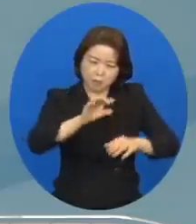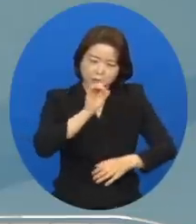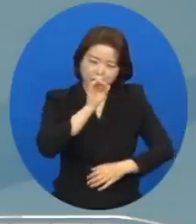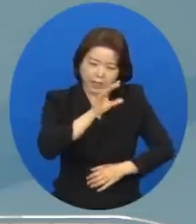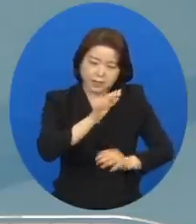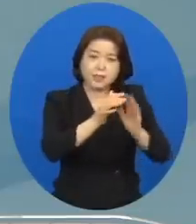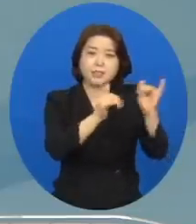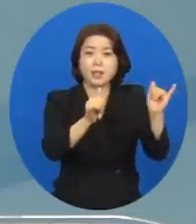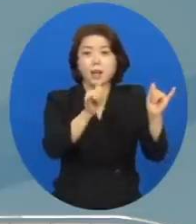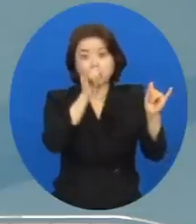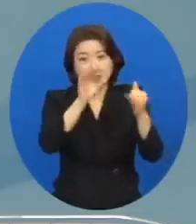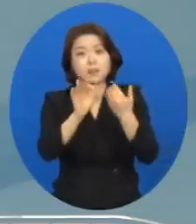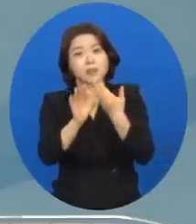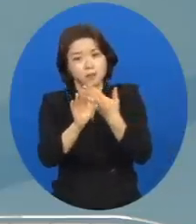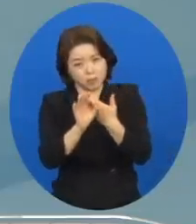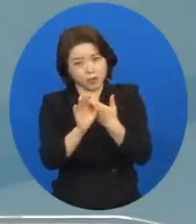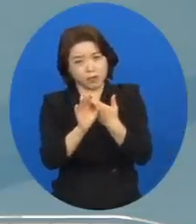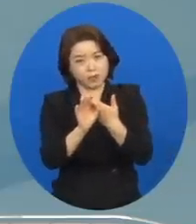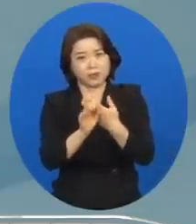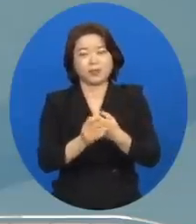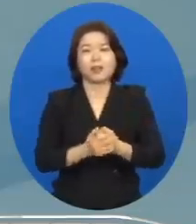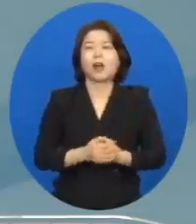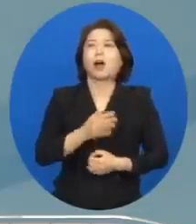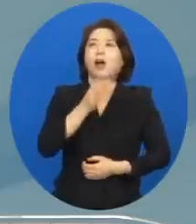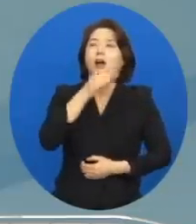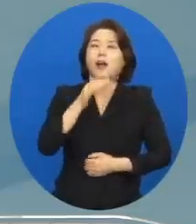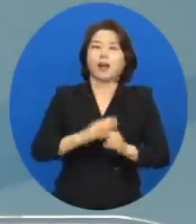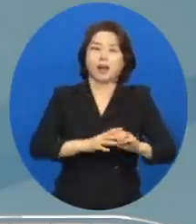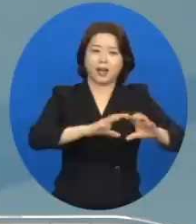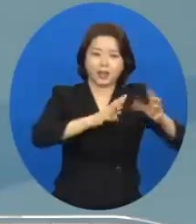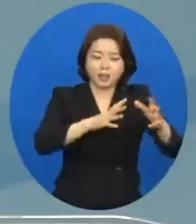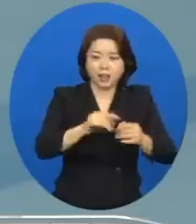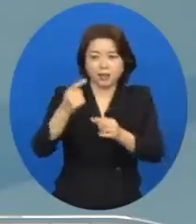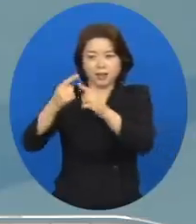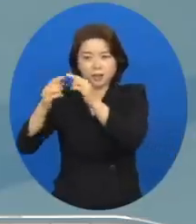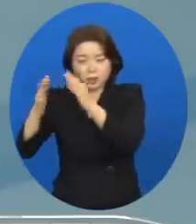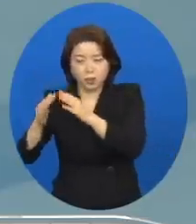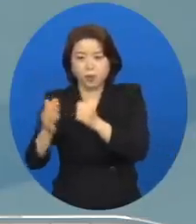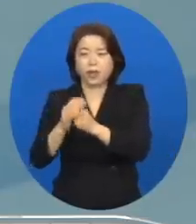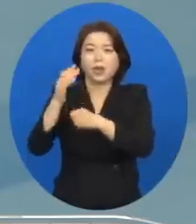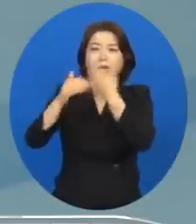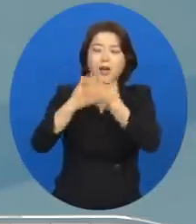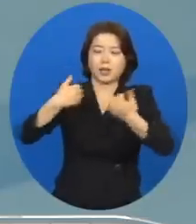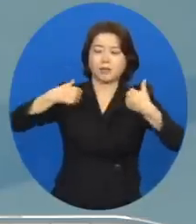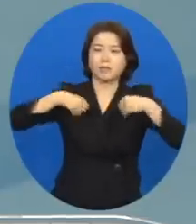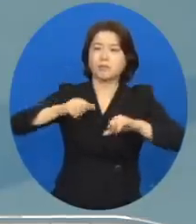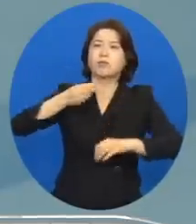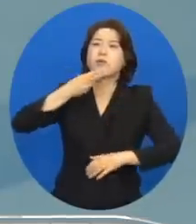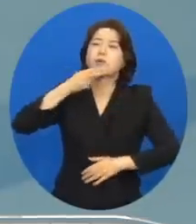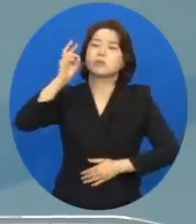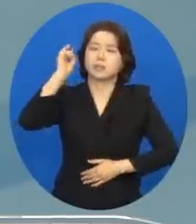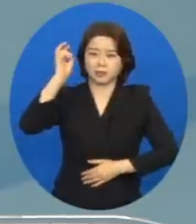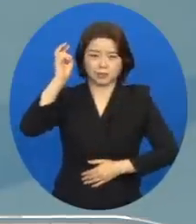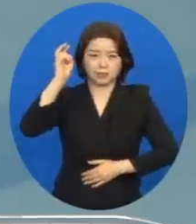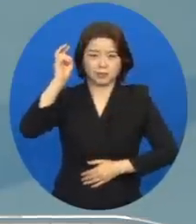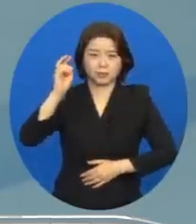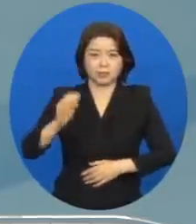사람이 있다면 아, 나라와 교회를 하나님이 포기하지 않으시겠구나.